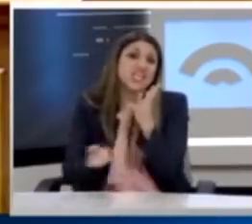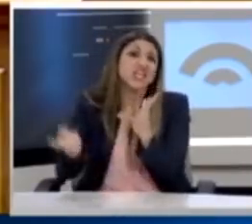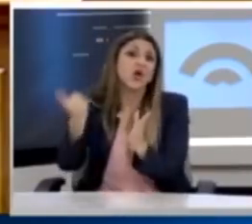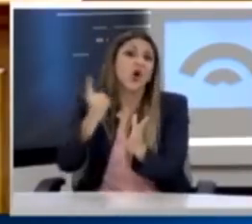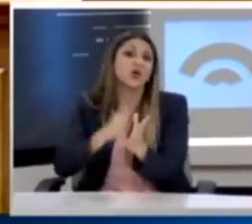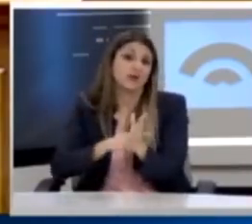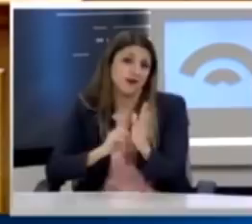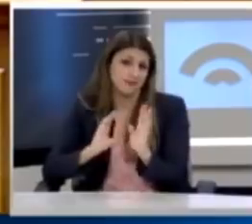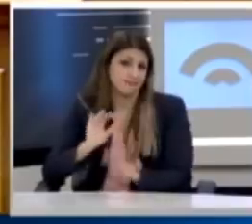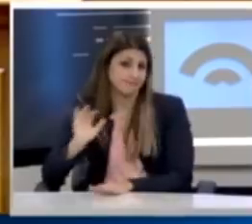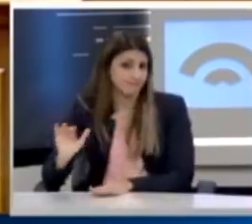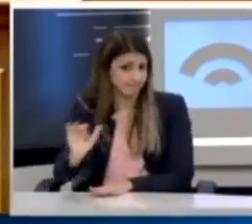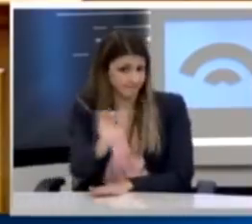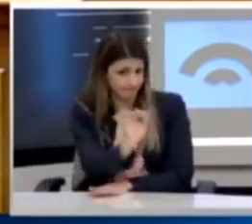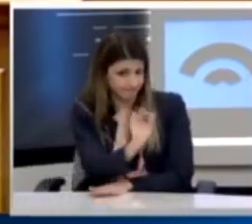Τέτοιες πληγές